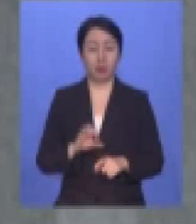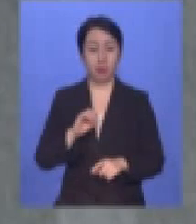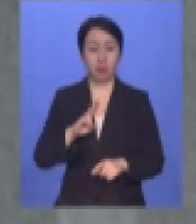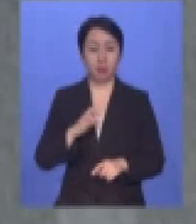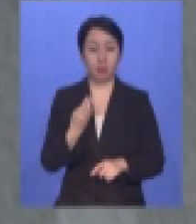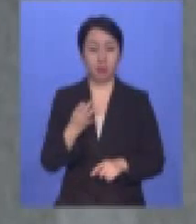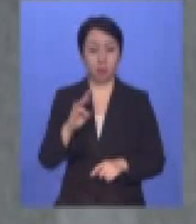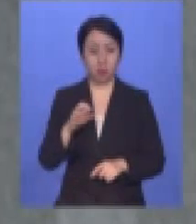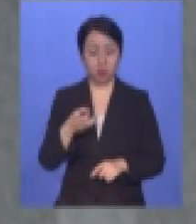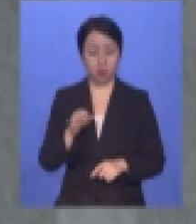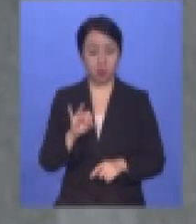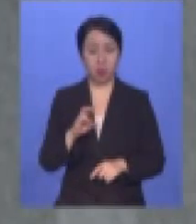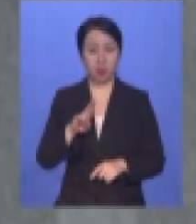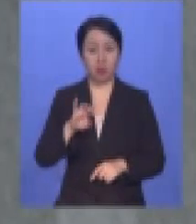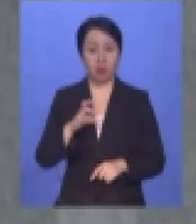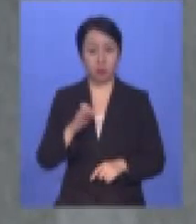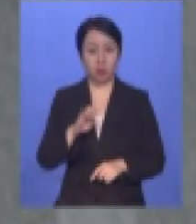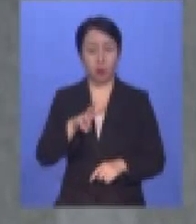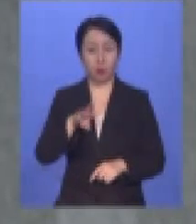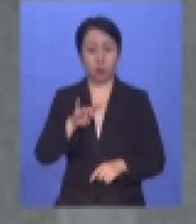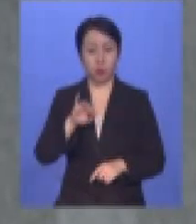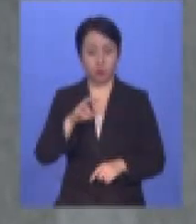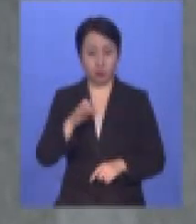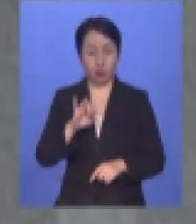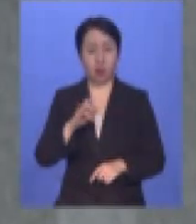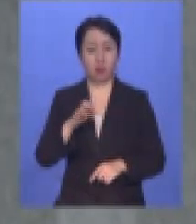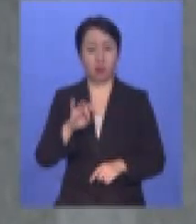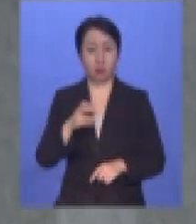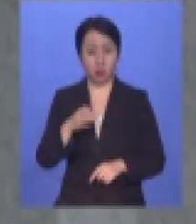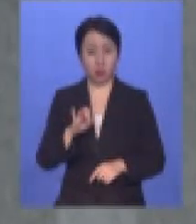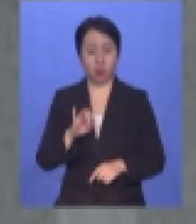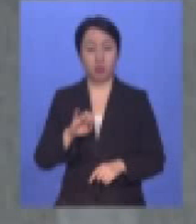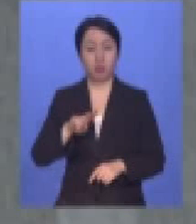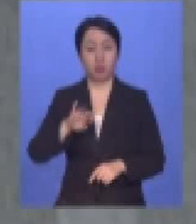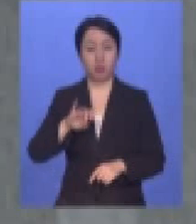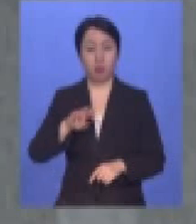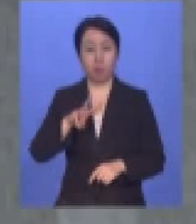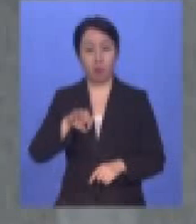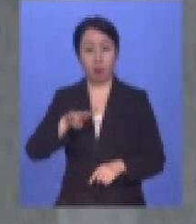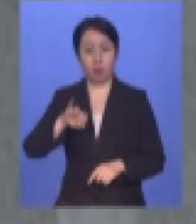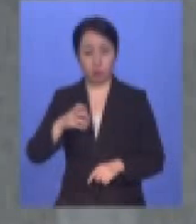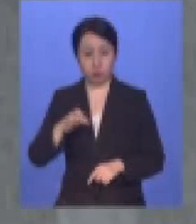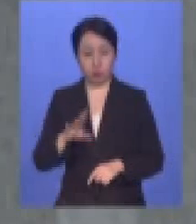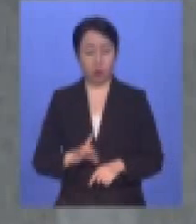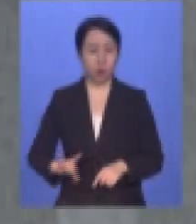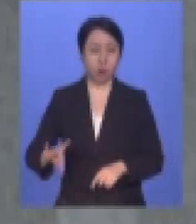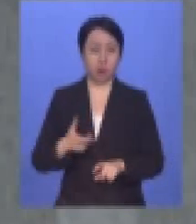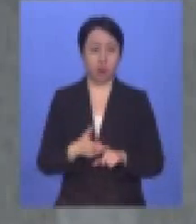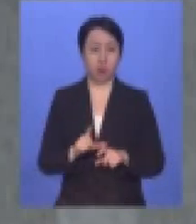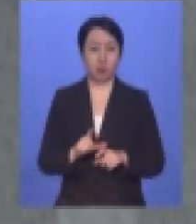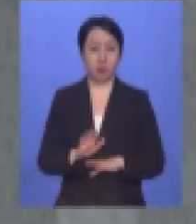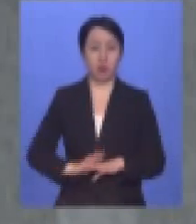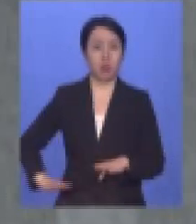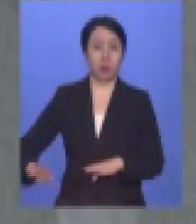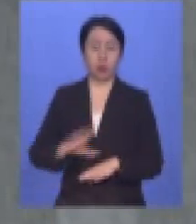Исильские, Шалакынские, Тимирязевские, Мусрепские, Айртауские и Джамбульские и Мамлютские районы. На этой